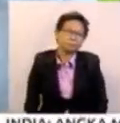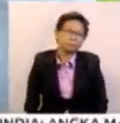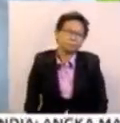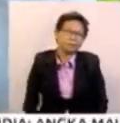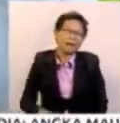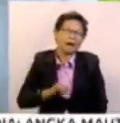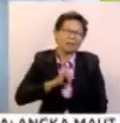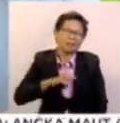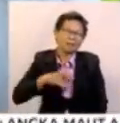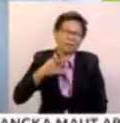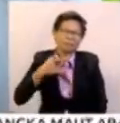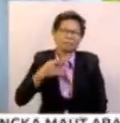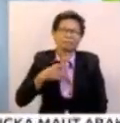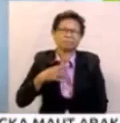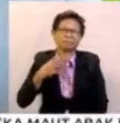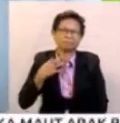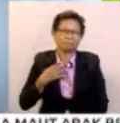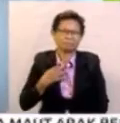I feel